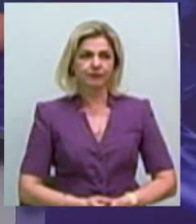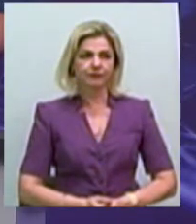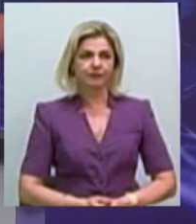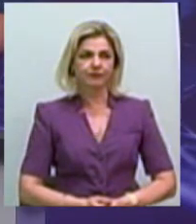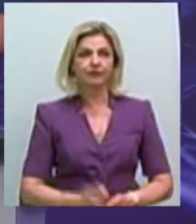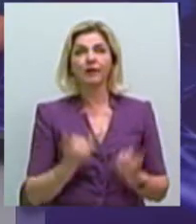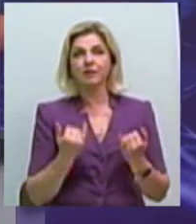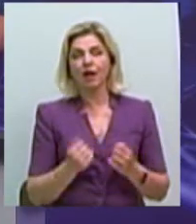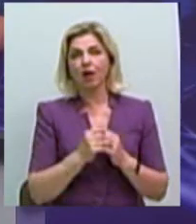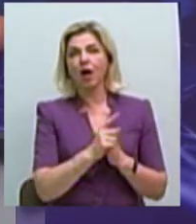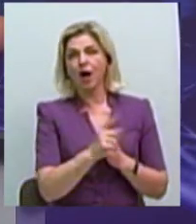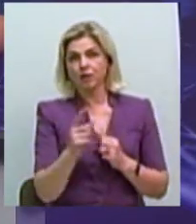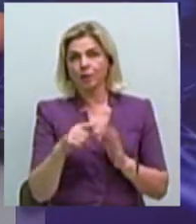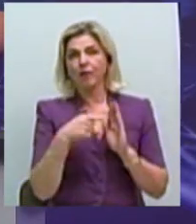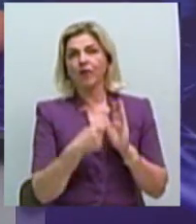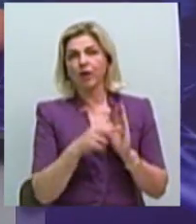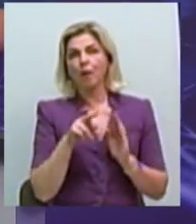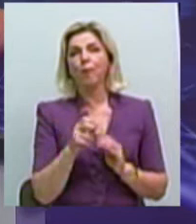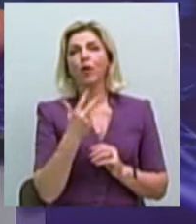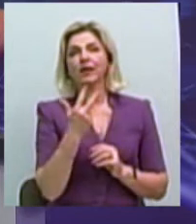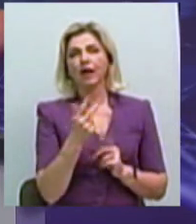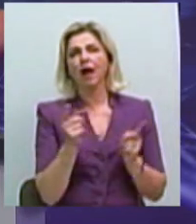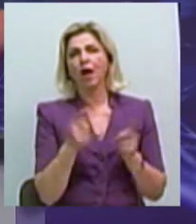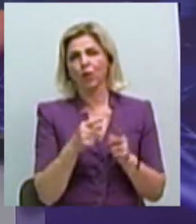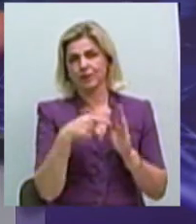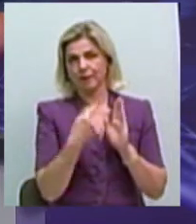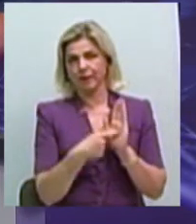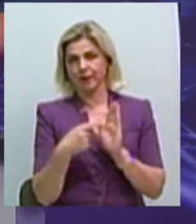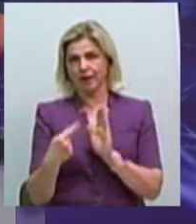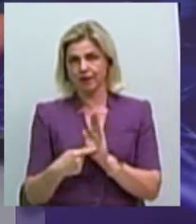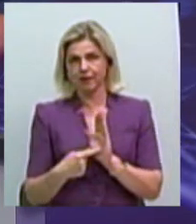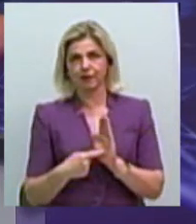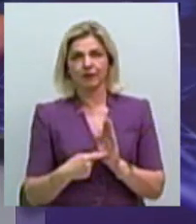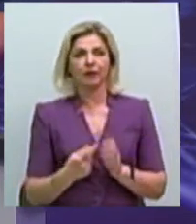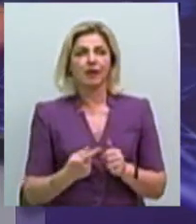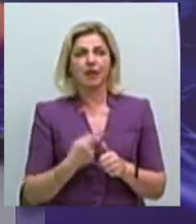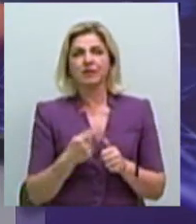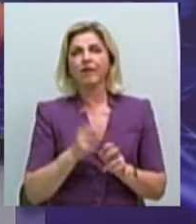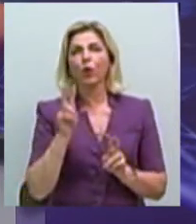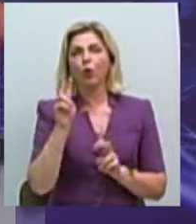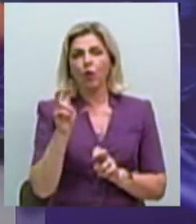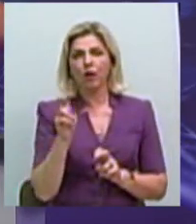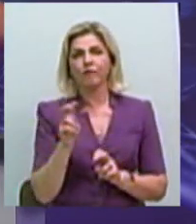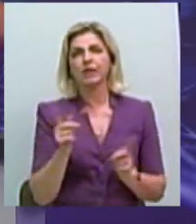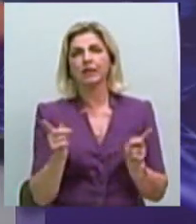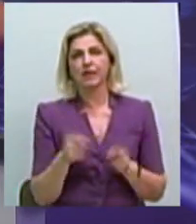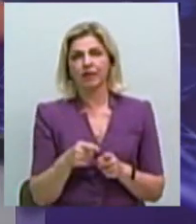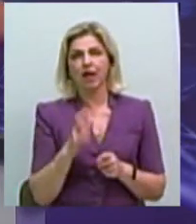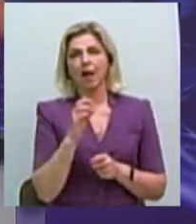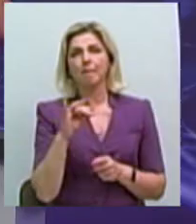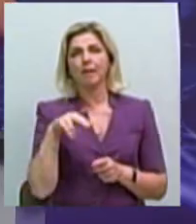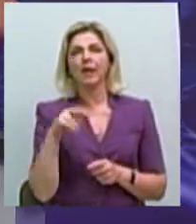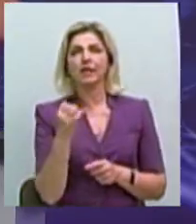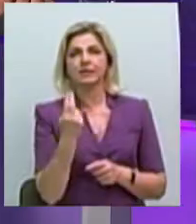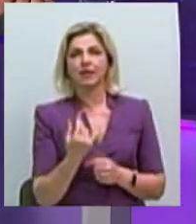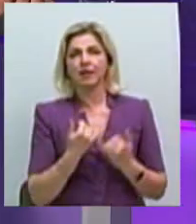Зараз кожному з вас я поставлю по три короткі запитання. Ми називаємо цю рубрику, цей раунд стисло «Бліц для